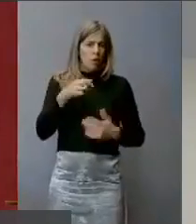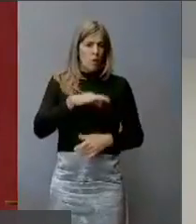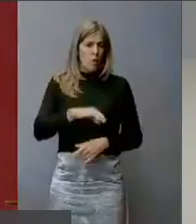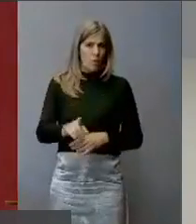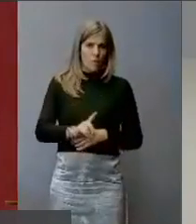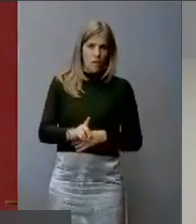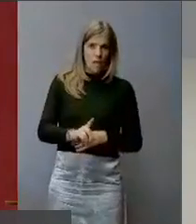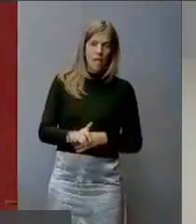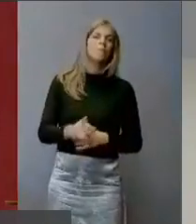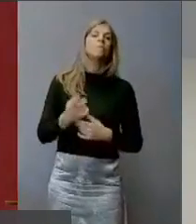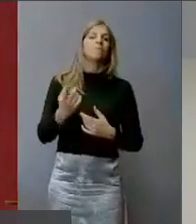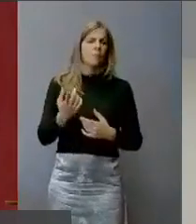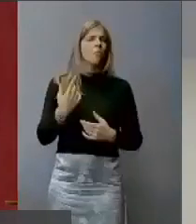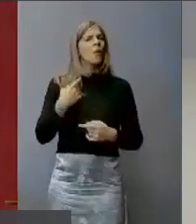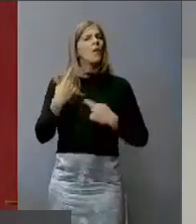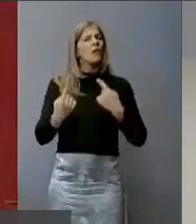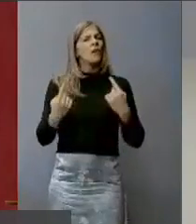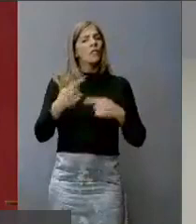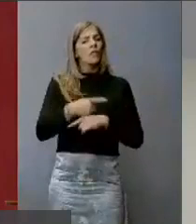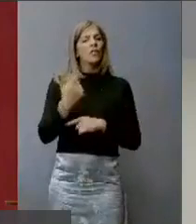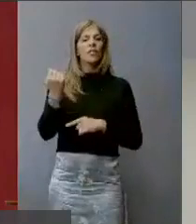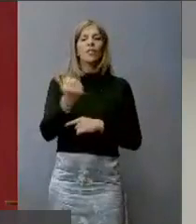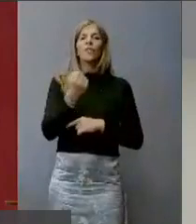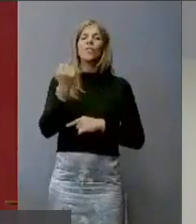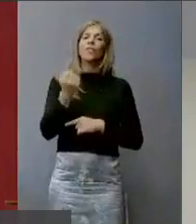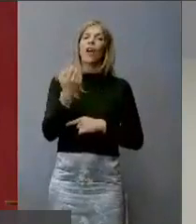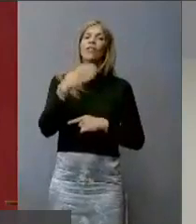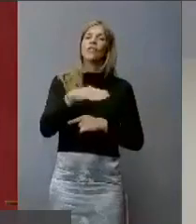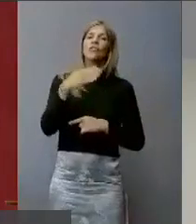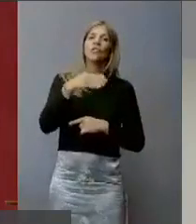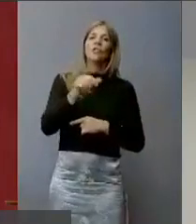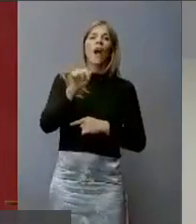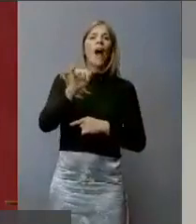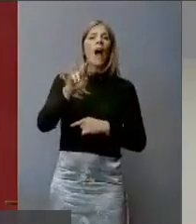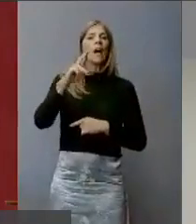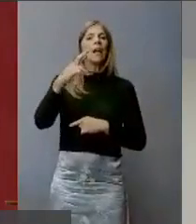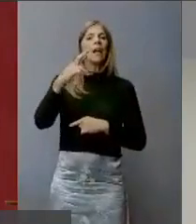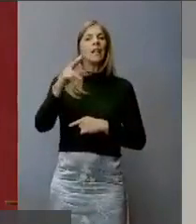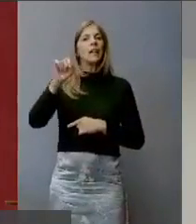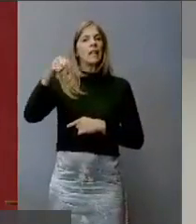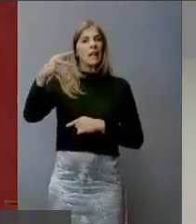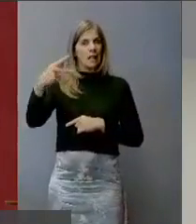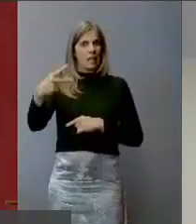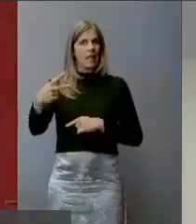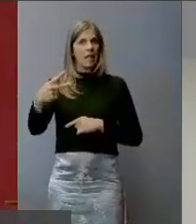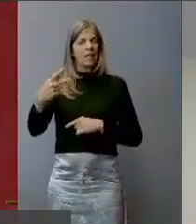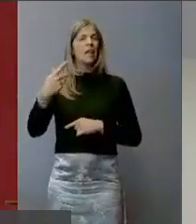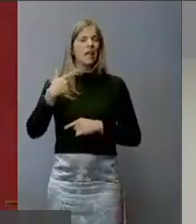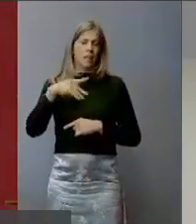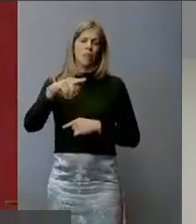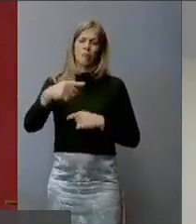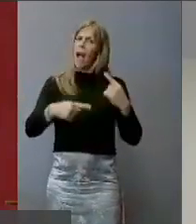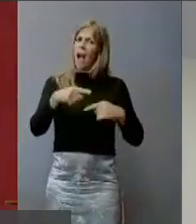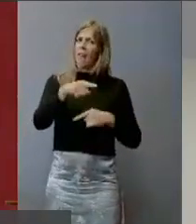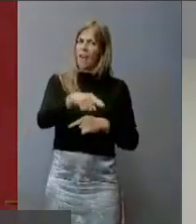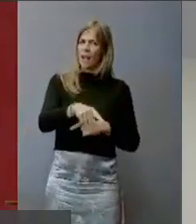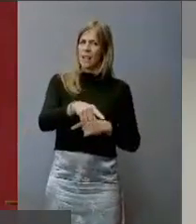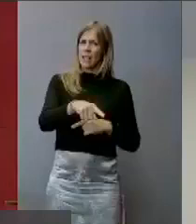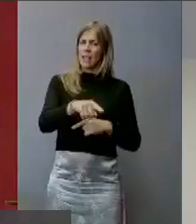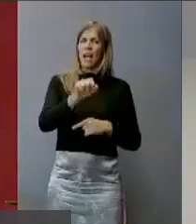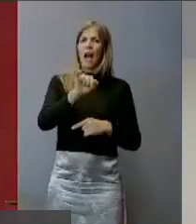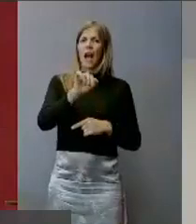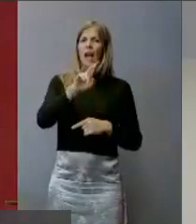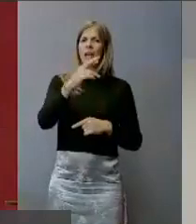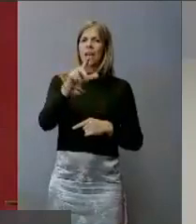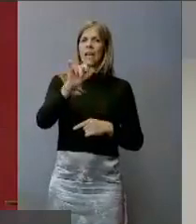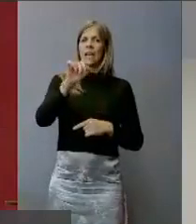genova il link che come lei diceva effetto dà comunque un un intervento diverso per link è in